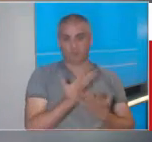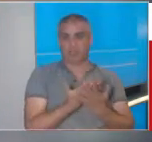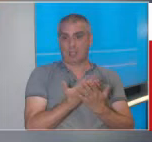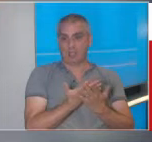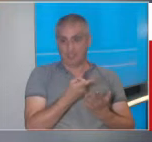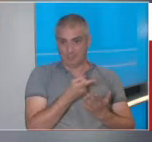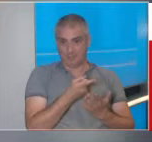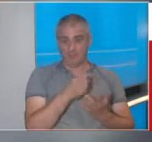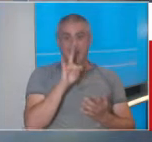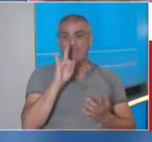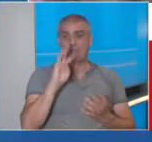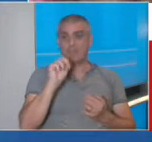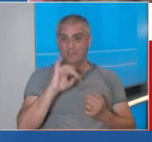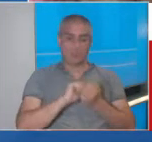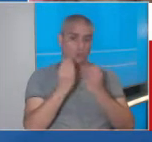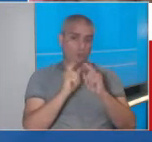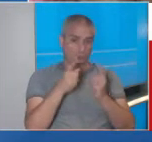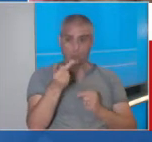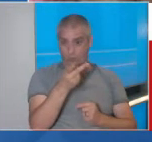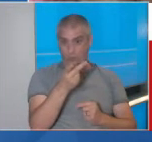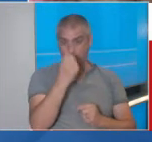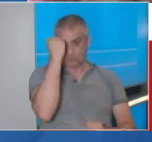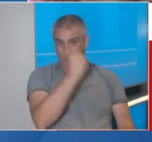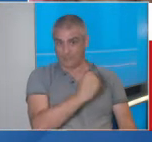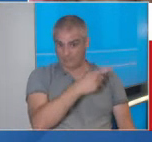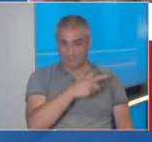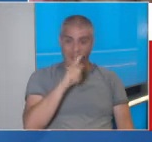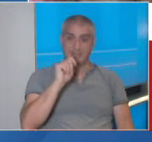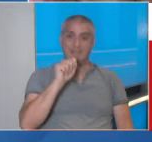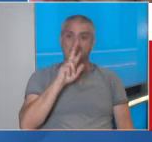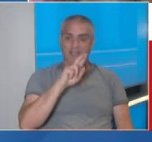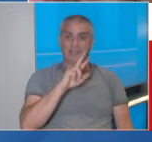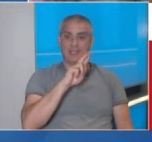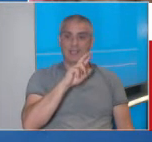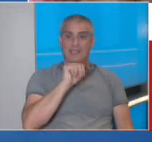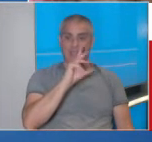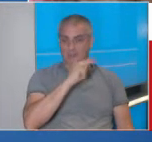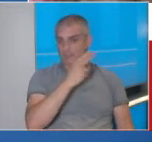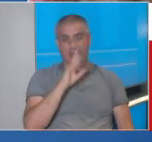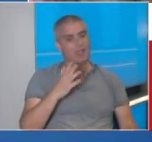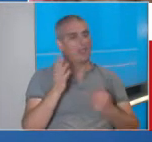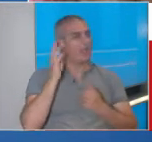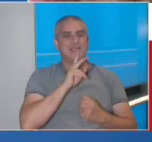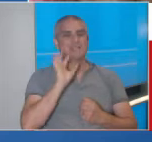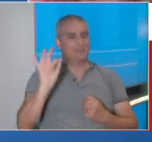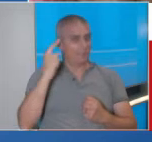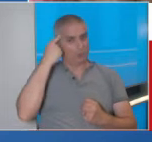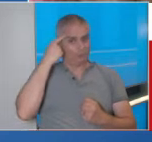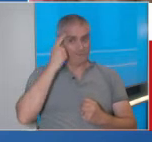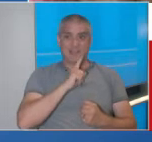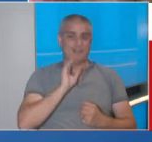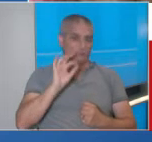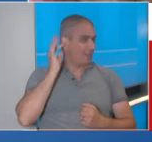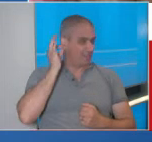לכך שחבני או מישהו אחר הוא זה שרצח את תאיר רדה, גם כך אילנה רדה סבורה, אימה